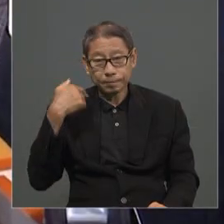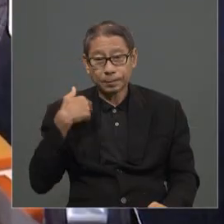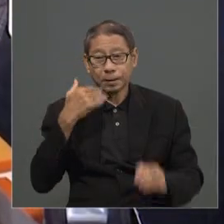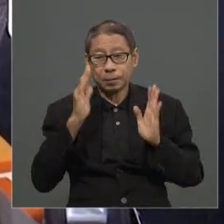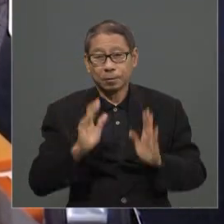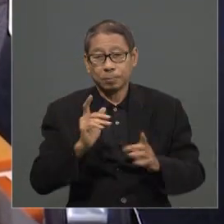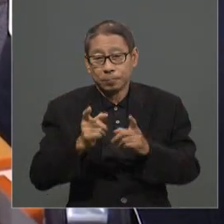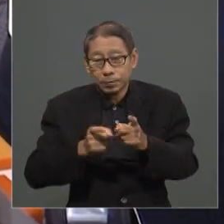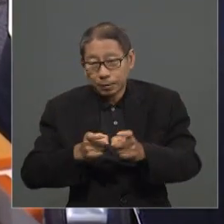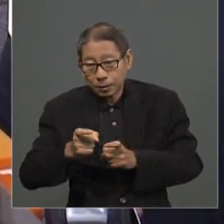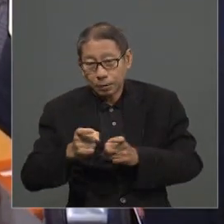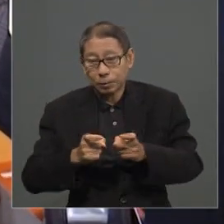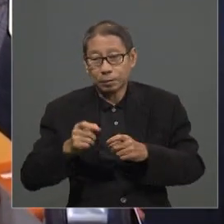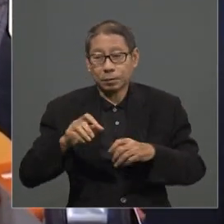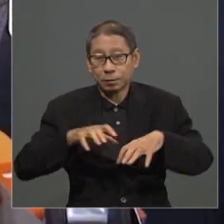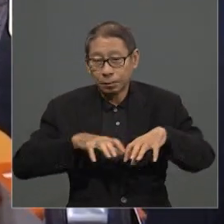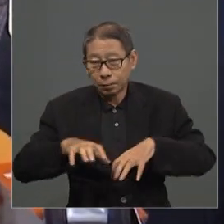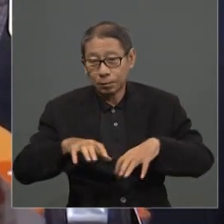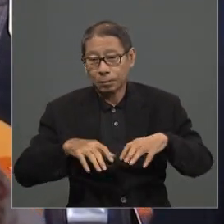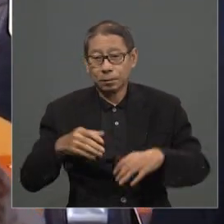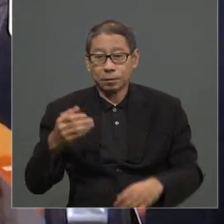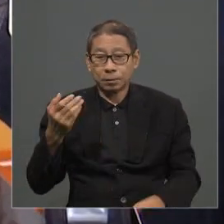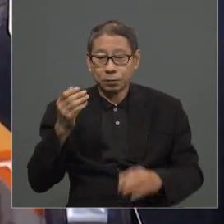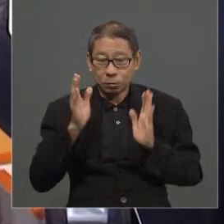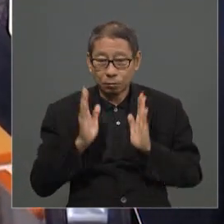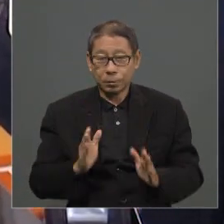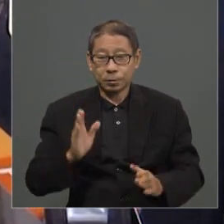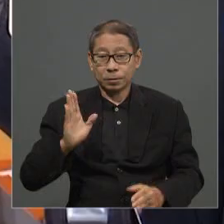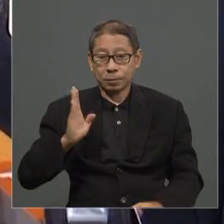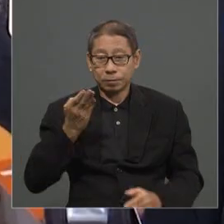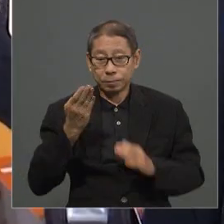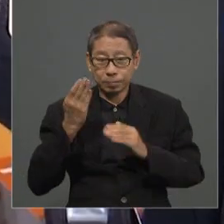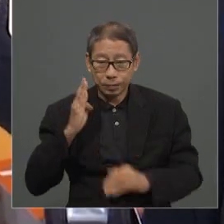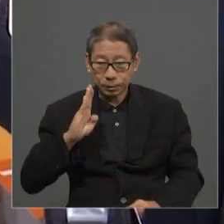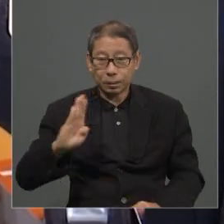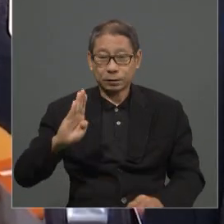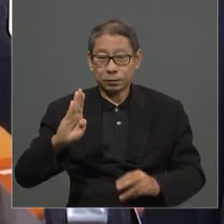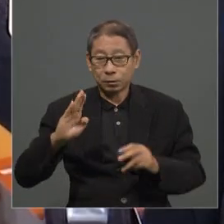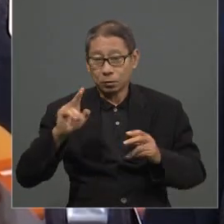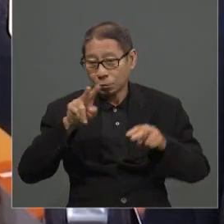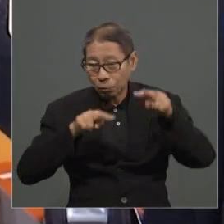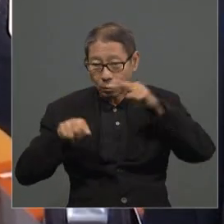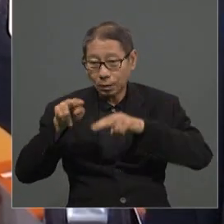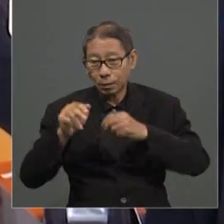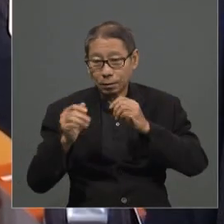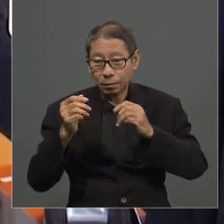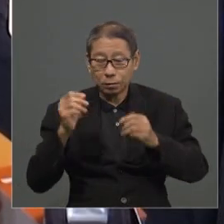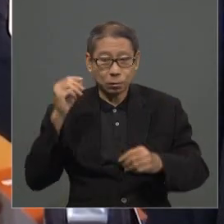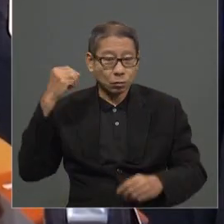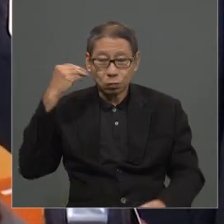ผู้จัดการด้านความปลอดภัยซึ่งทุกบริษัทผู้ประกอบการต้องมีผู้จัดการด้านความปลอดภัยซึ่งจะต้องดูแลเรื่องของความปลอดภัยราย